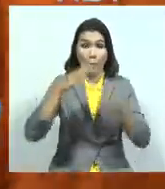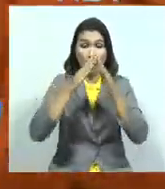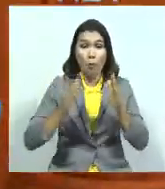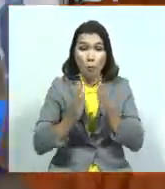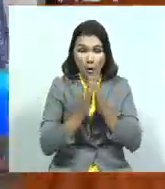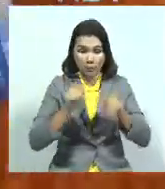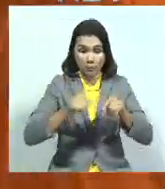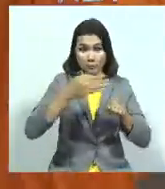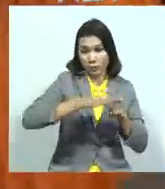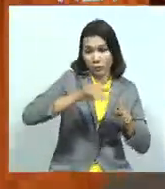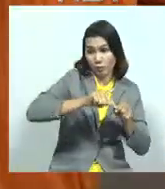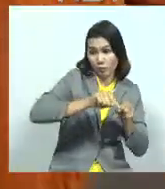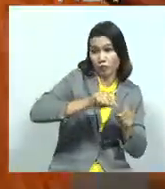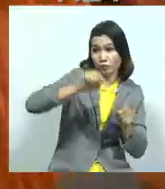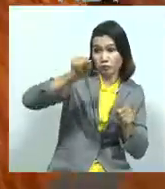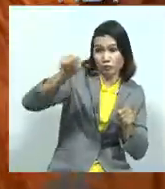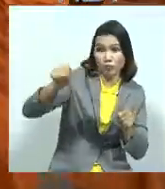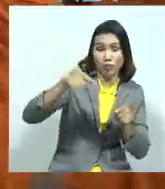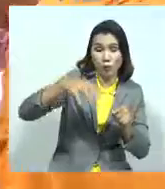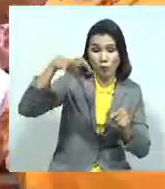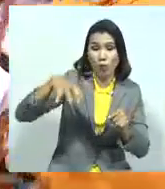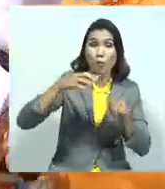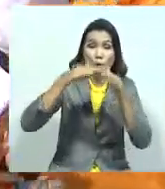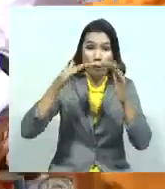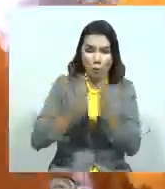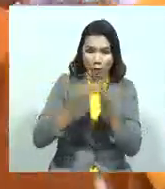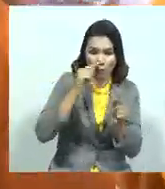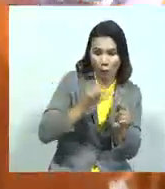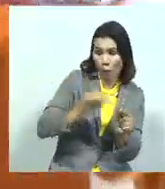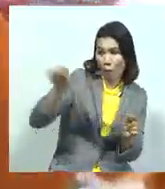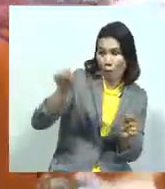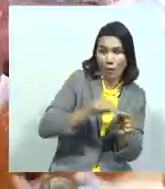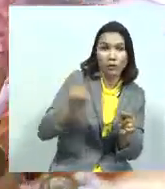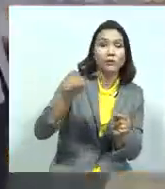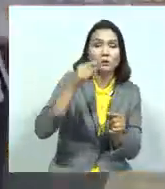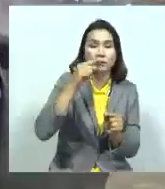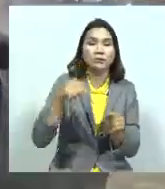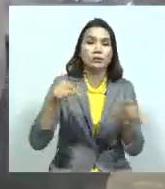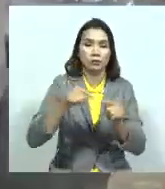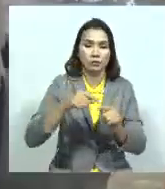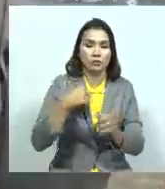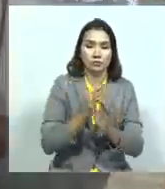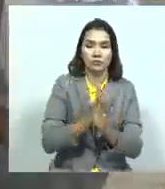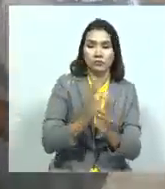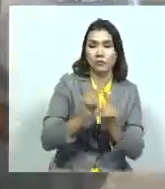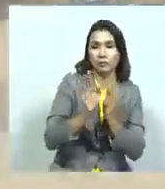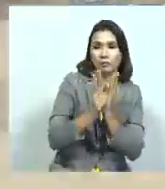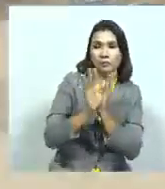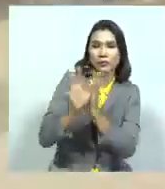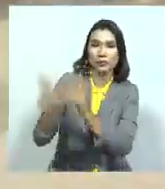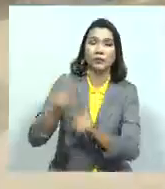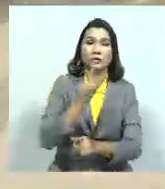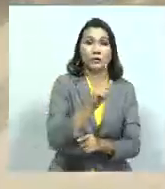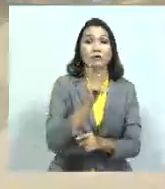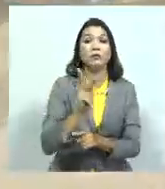ชิงเขาไปยังวัดสิงห์ที่อยู่บนแผ่นดินสูงมีระยะทางในการเดินบิณฑบาตกว่า1กิโลเมตรโด